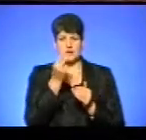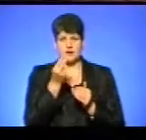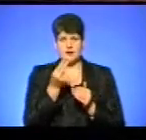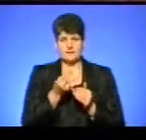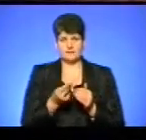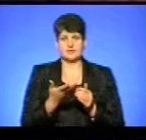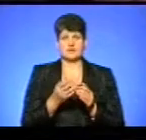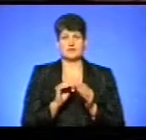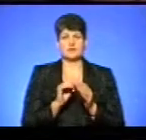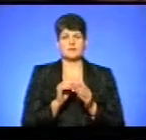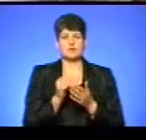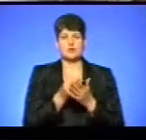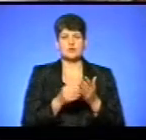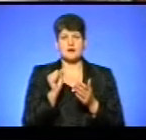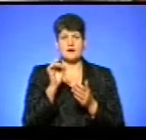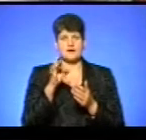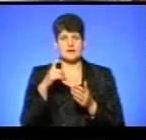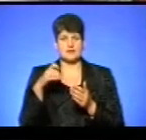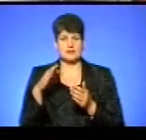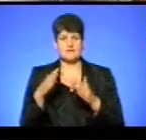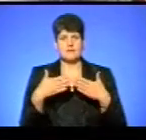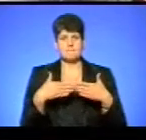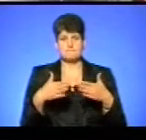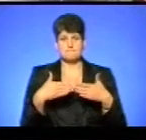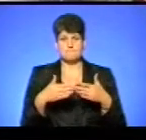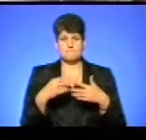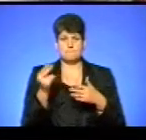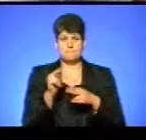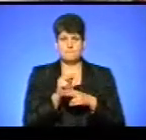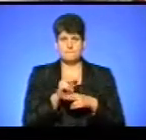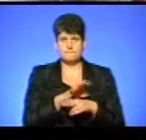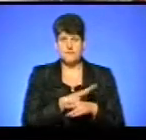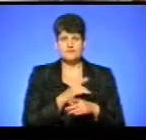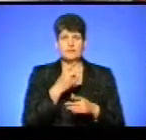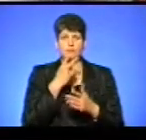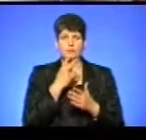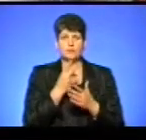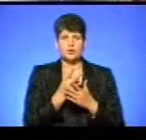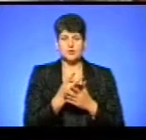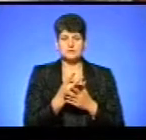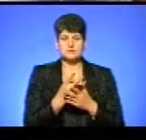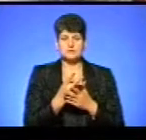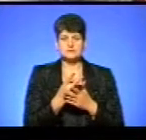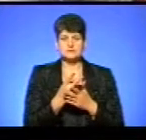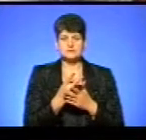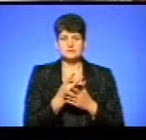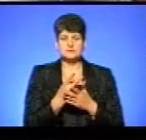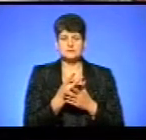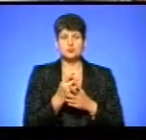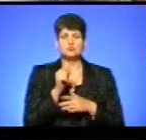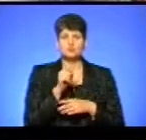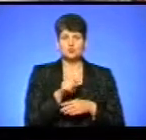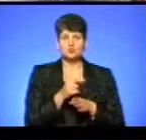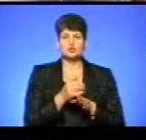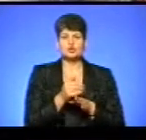наш архів, брама, яка реставрована, і вона відтворює якраз ту